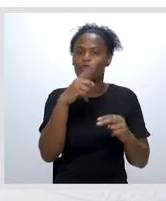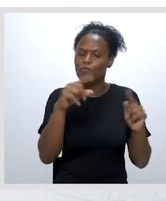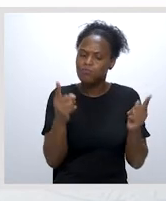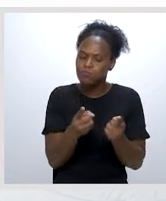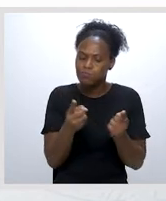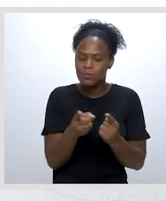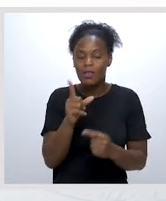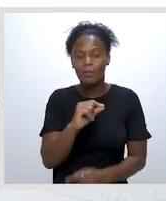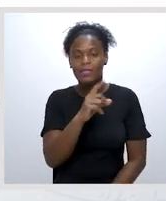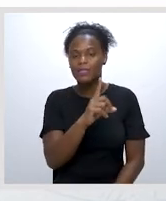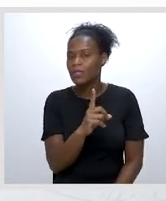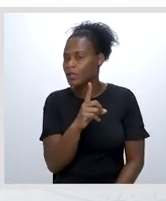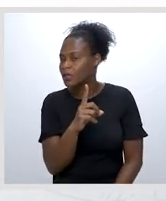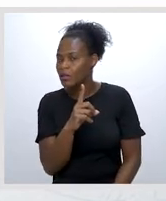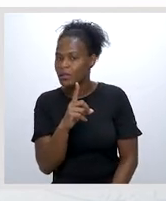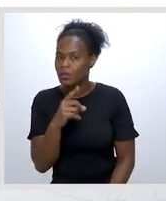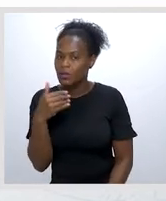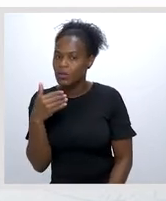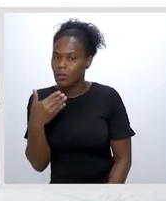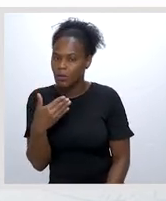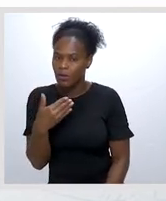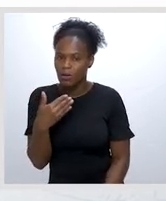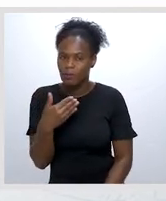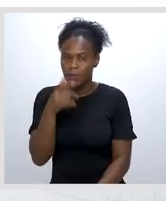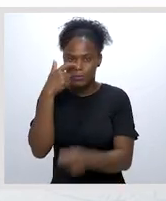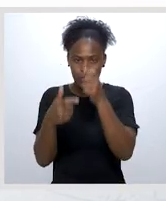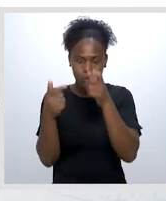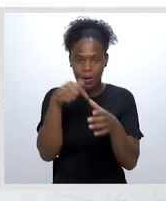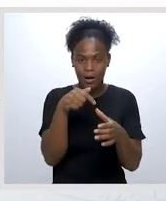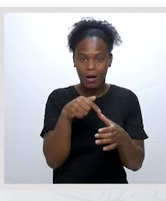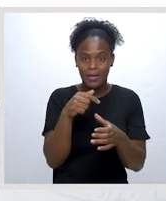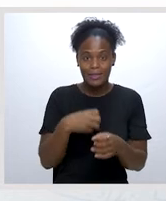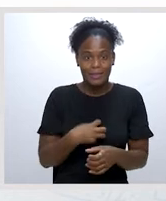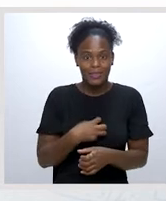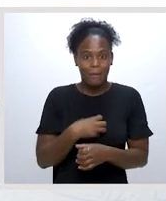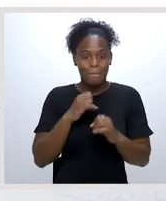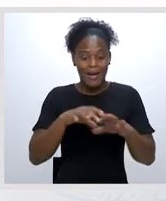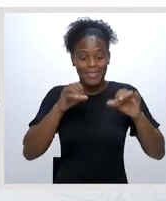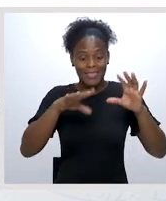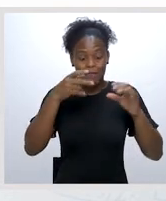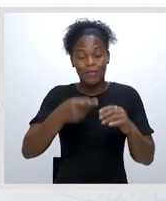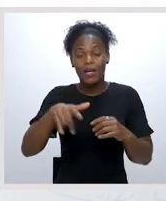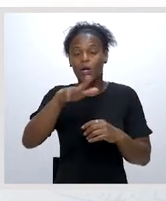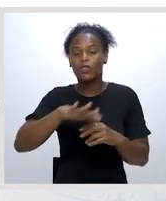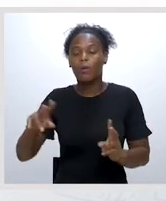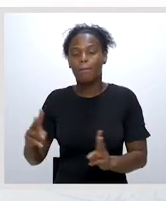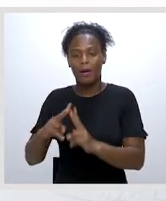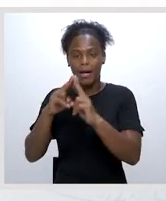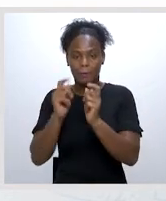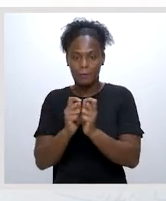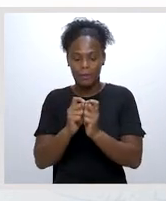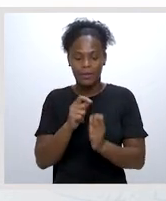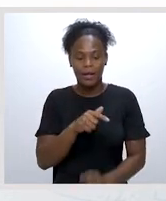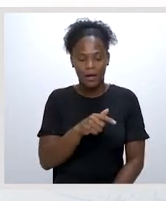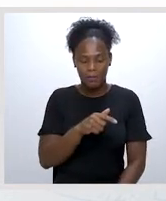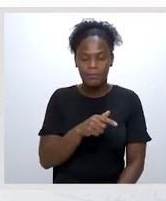que 60 000 personnages. Ce site magique se trouve dans la région parisienne, à